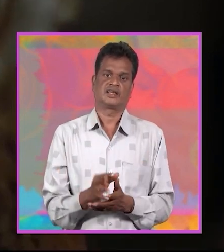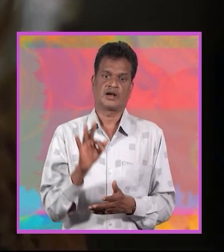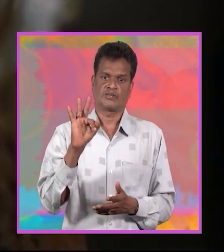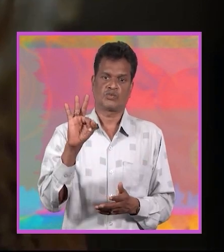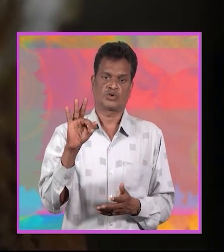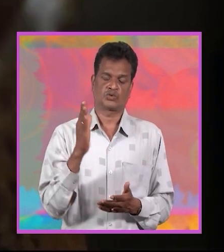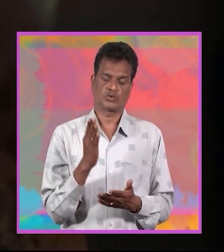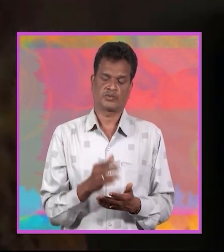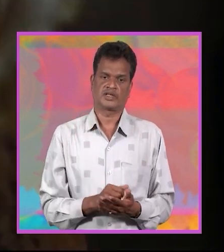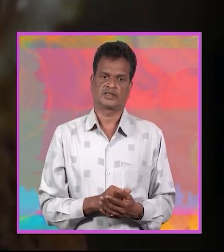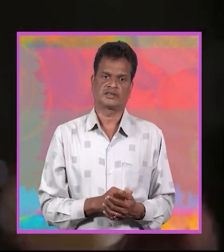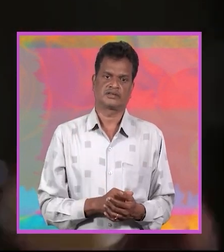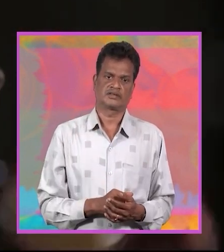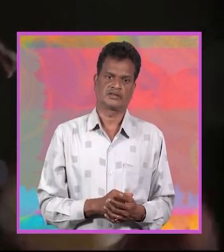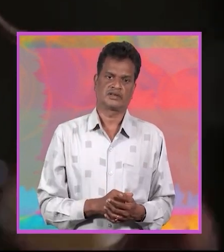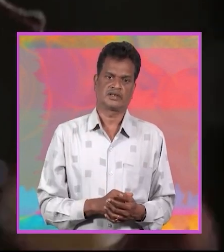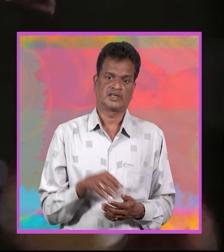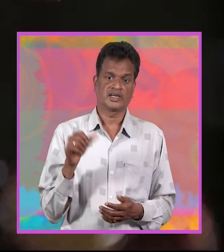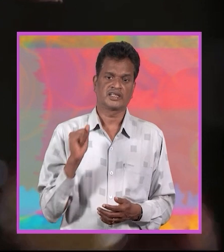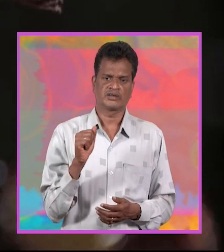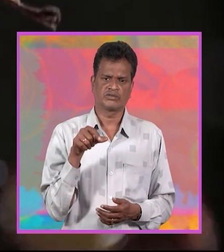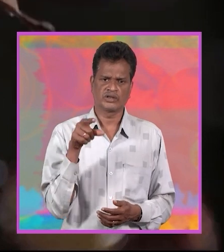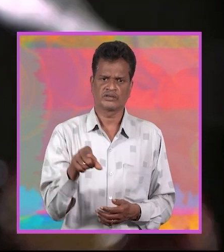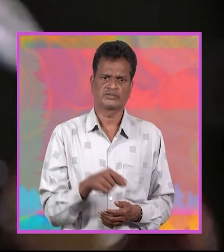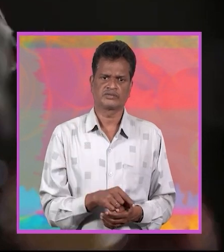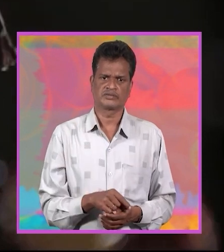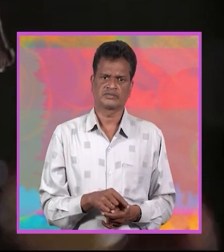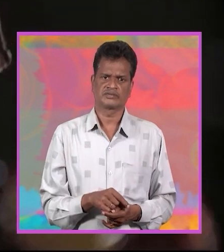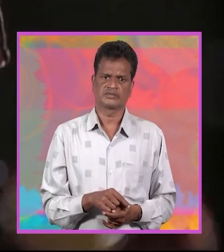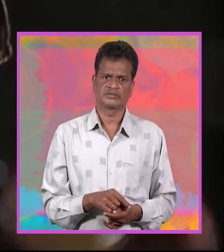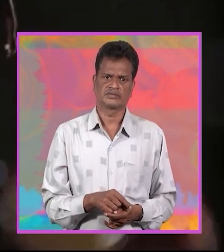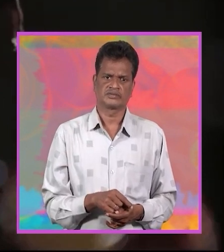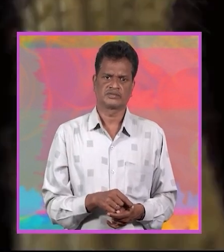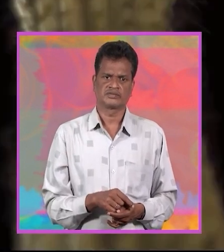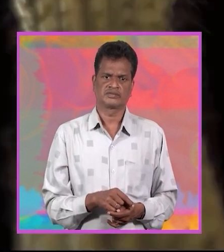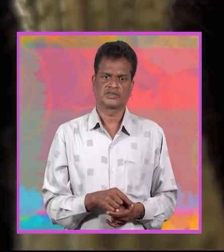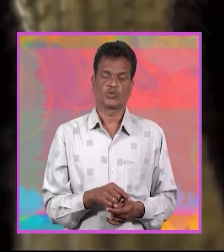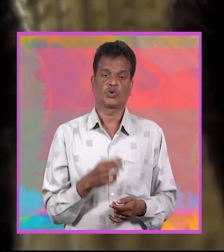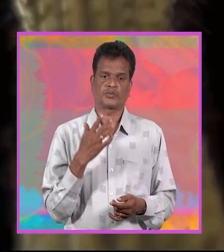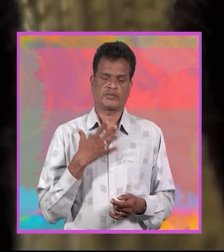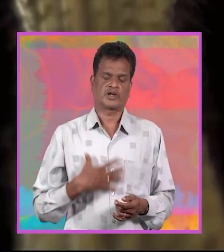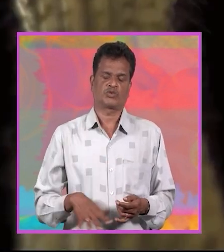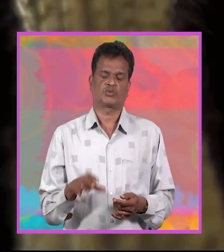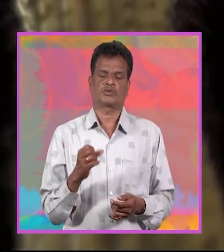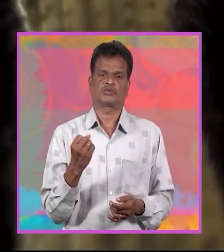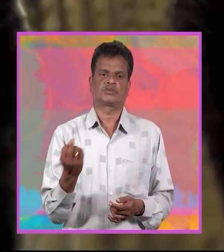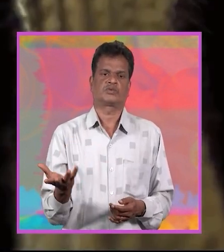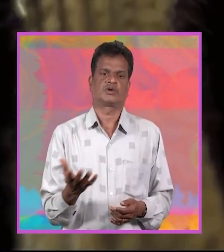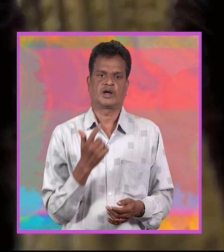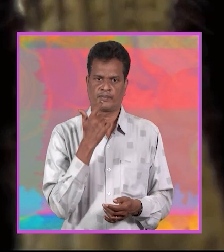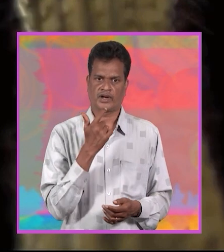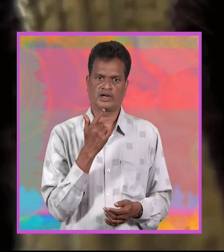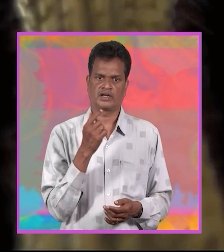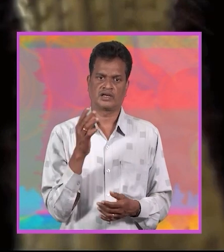இருக்கு. இது எதை குறிக்கும்? இது அனைத்தும் உறுப்புகள். பல், கால்